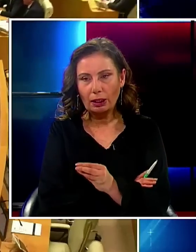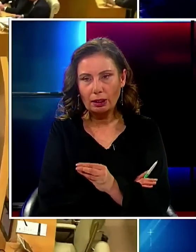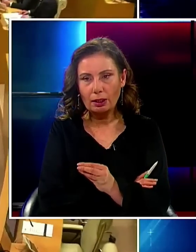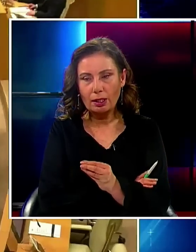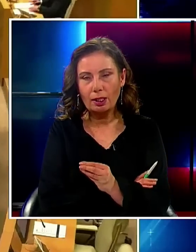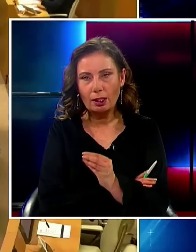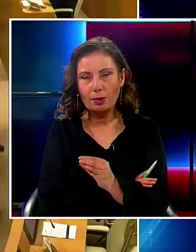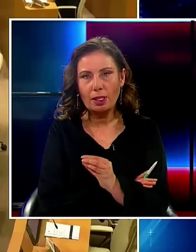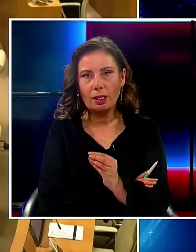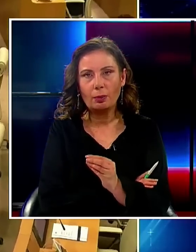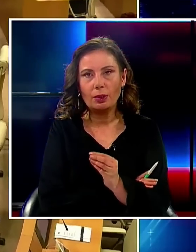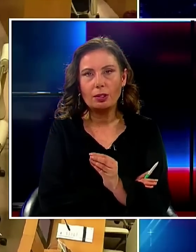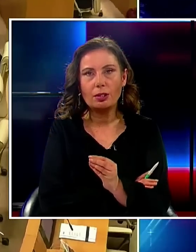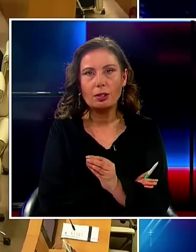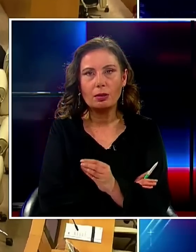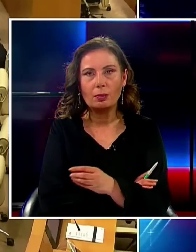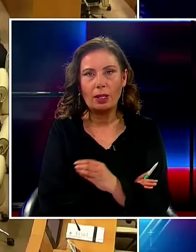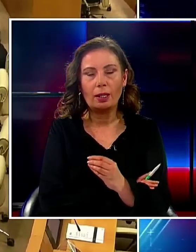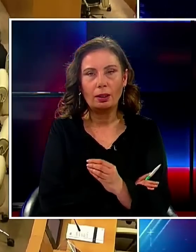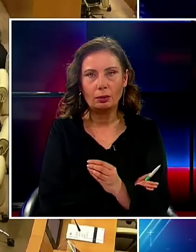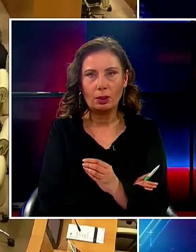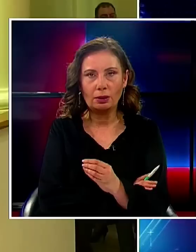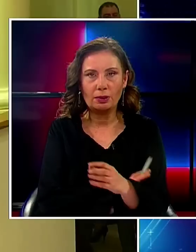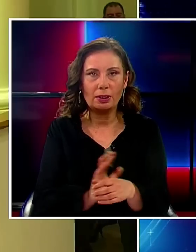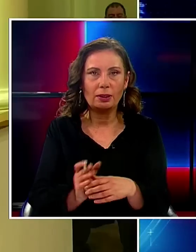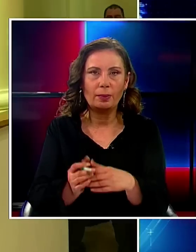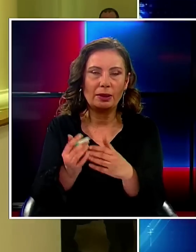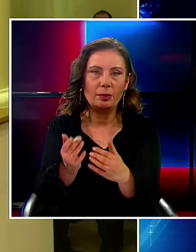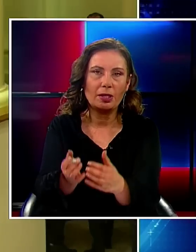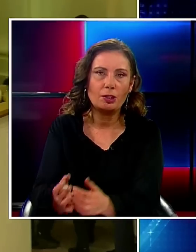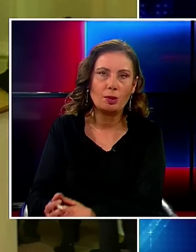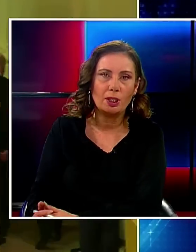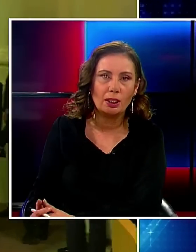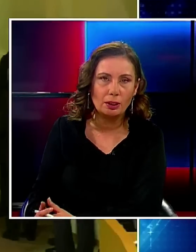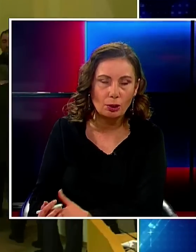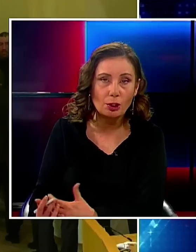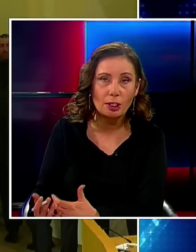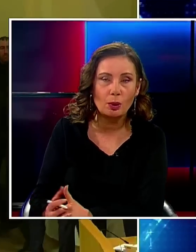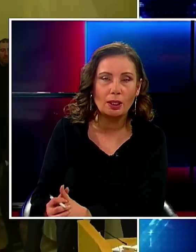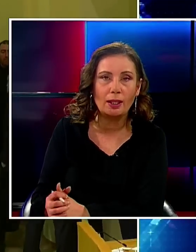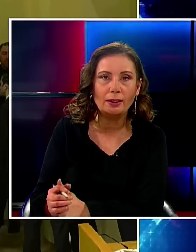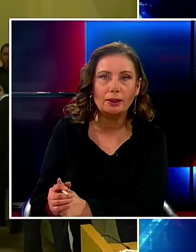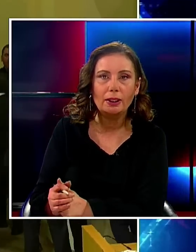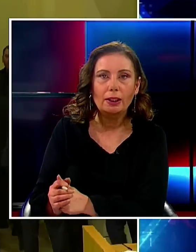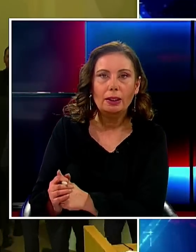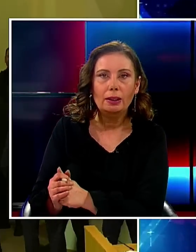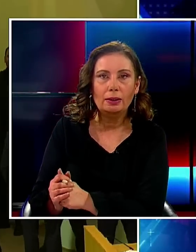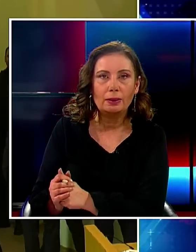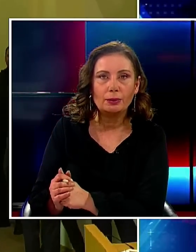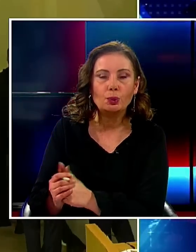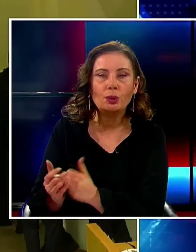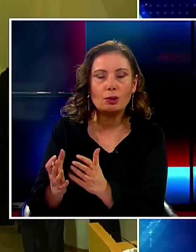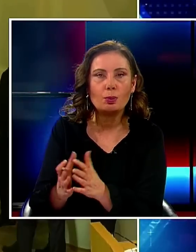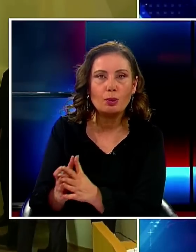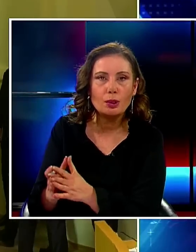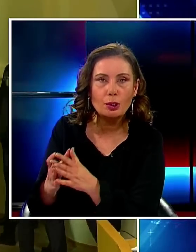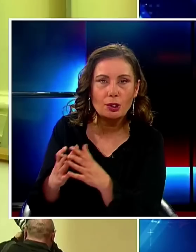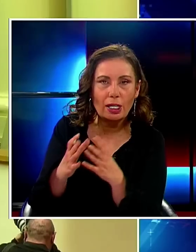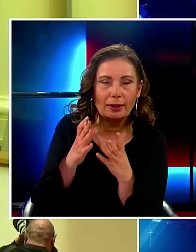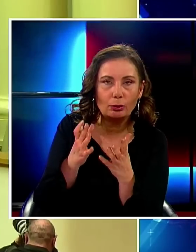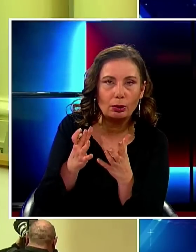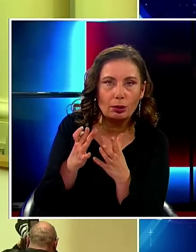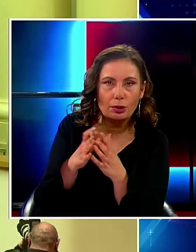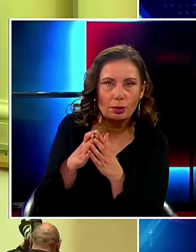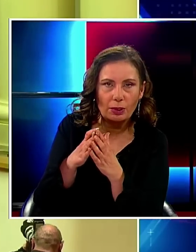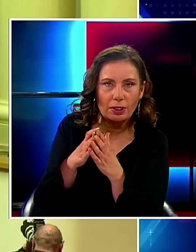ღარიბაშვილის, კობახიძის ნაირი სპიკერების პარალელურად ძირთად მათი მესიჯები გადის, ხო, საზღვარგარეთ? თუნდაც